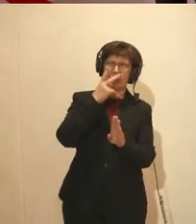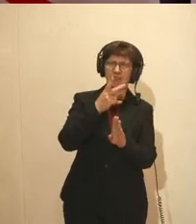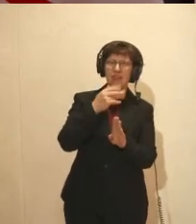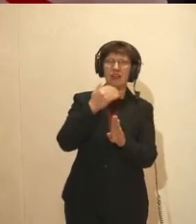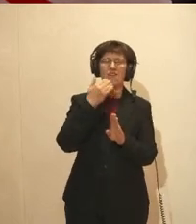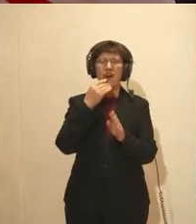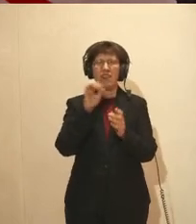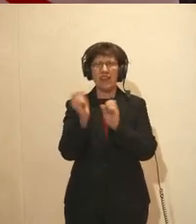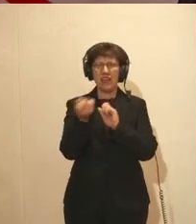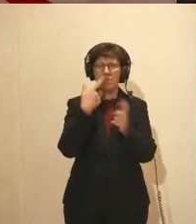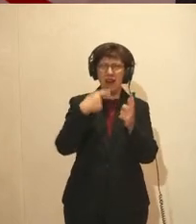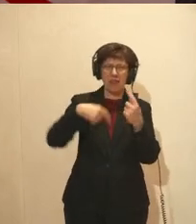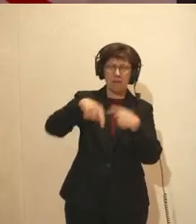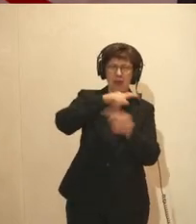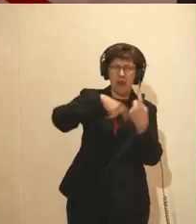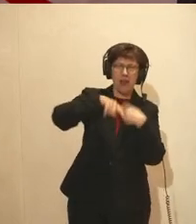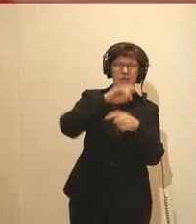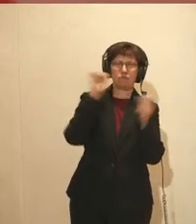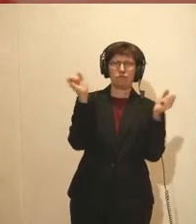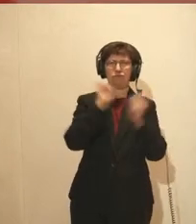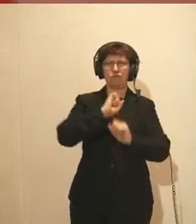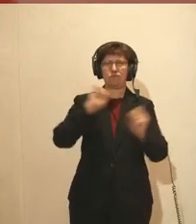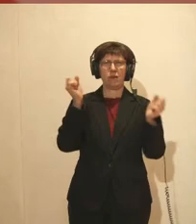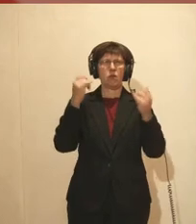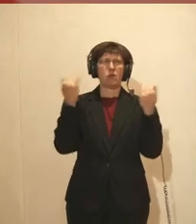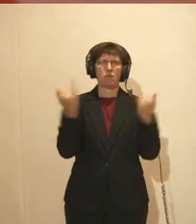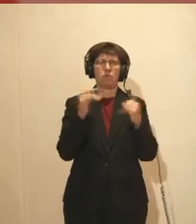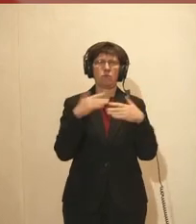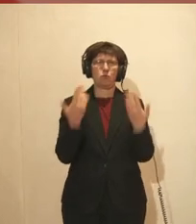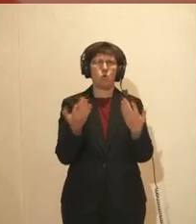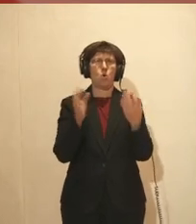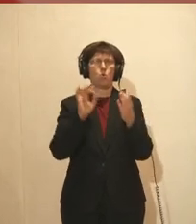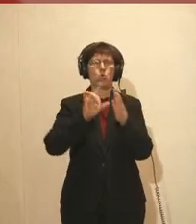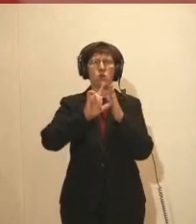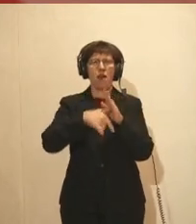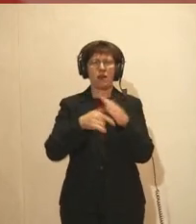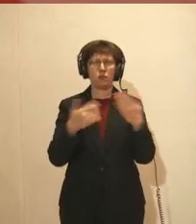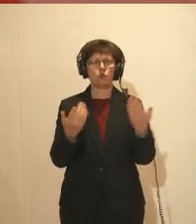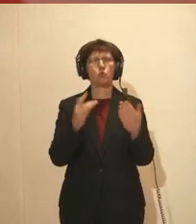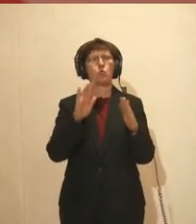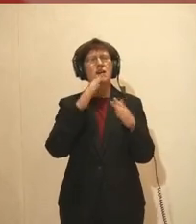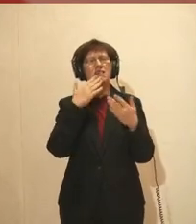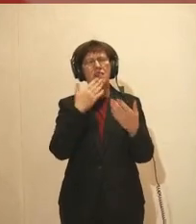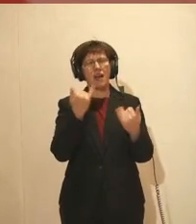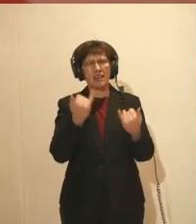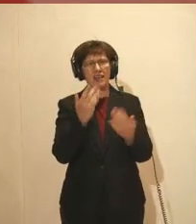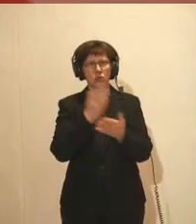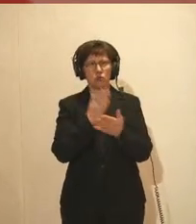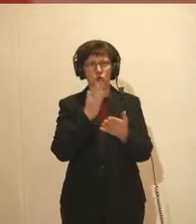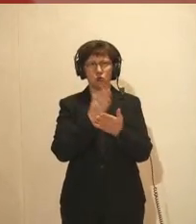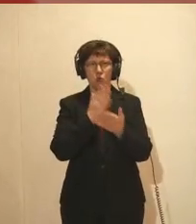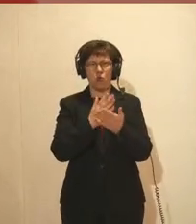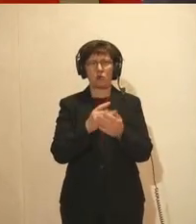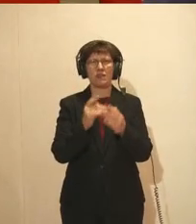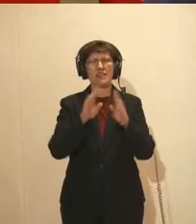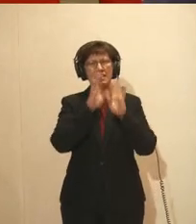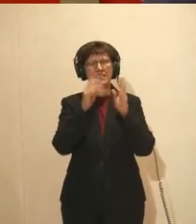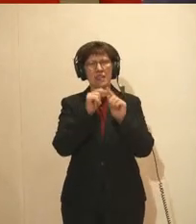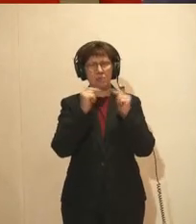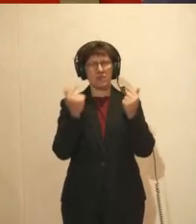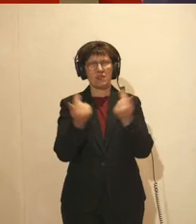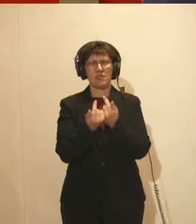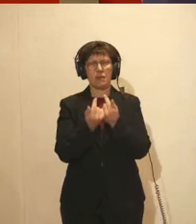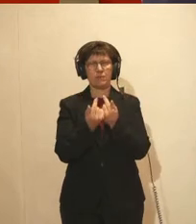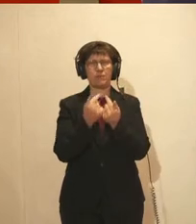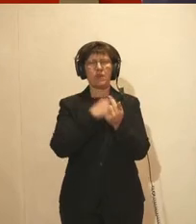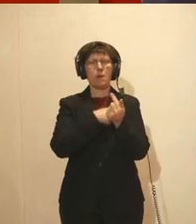noch e-mails kam also das war wirklich große klasse und gute leistungen dafür bedanke ich mich jetzt auch schon mal vorab beim ganzen team hier